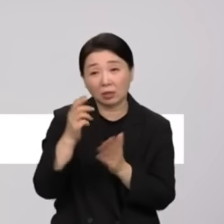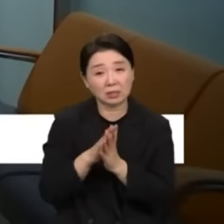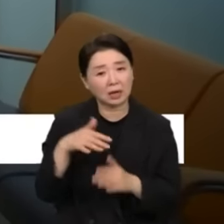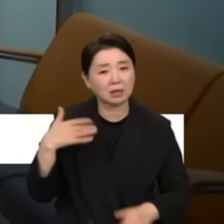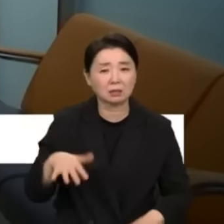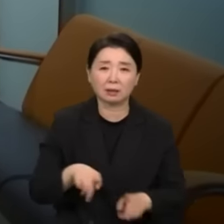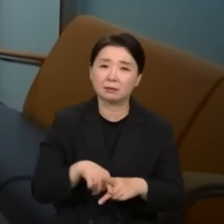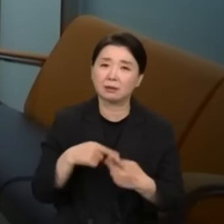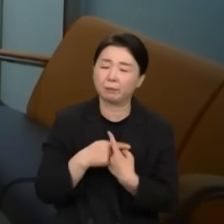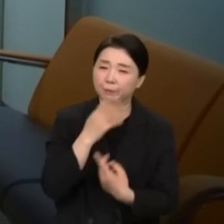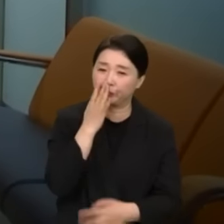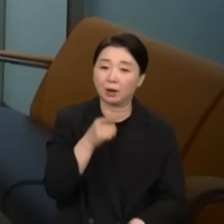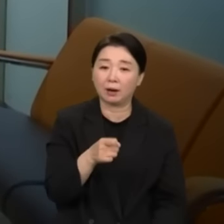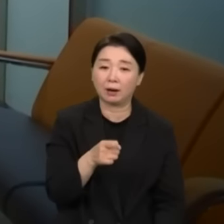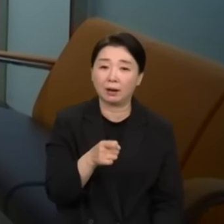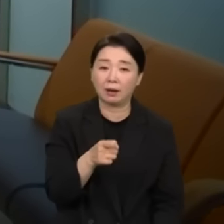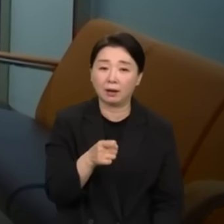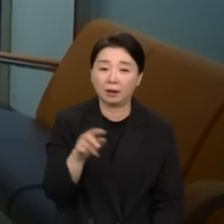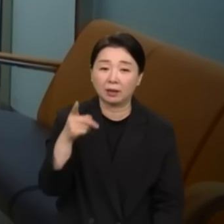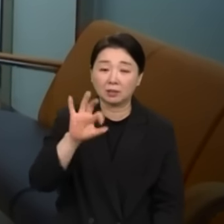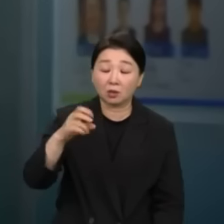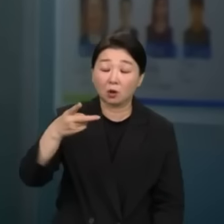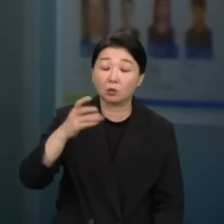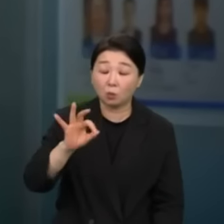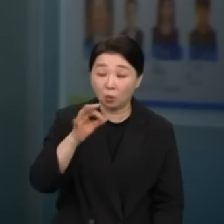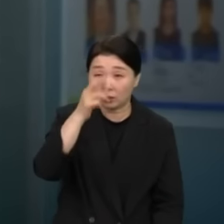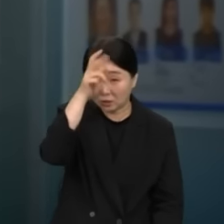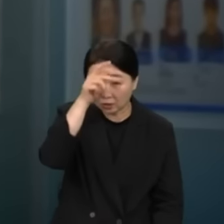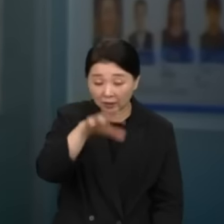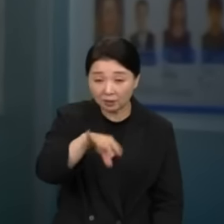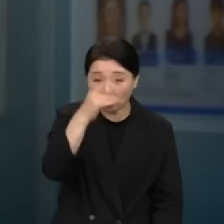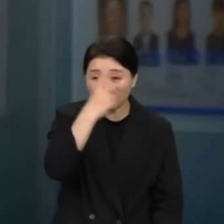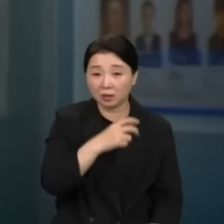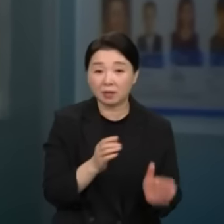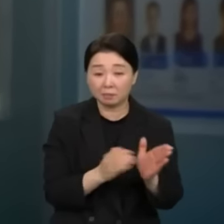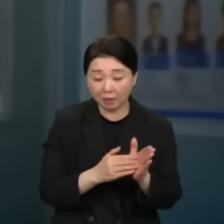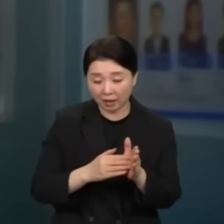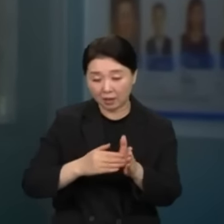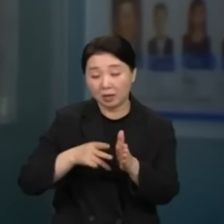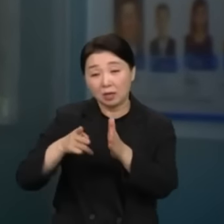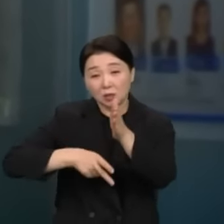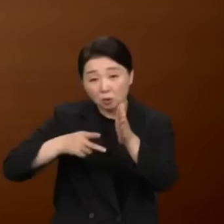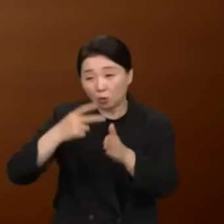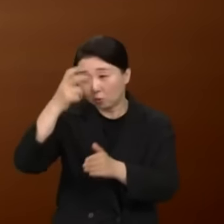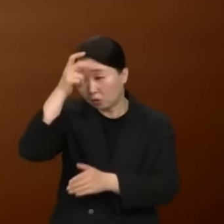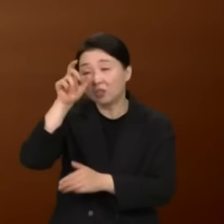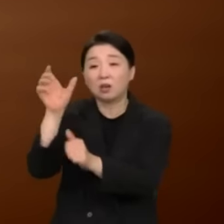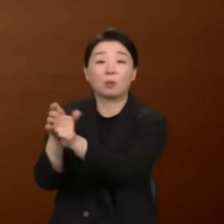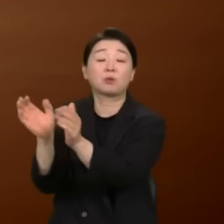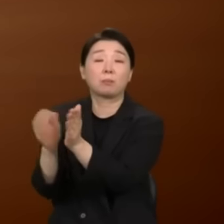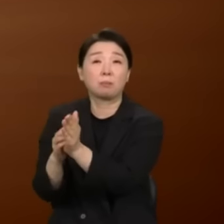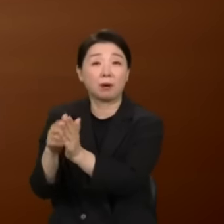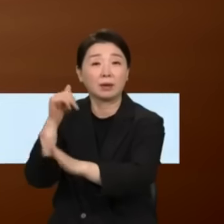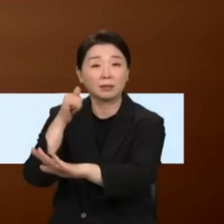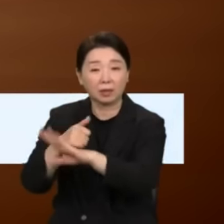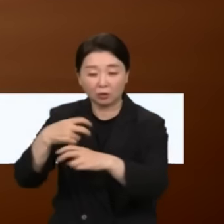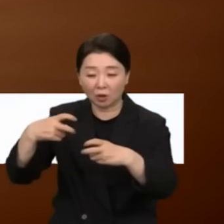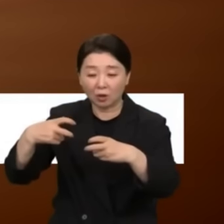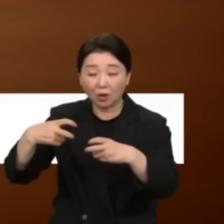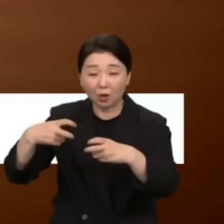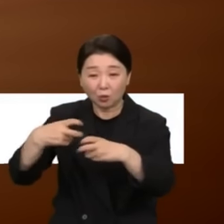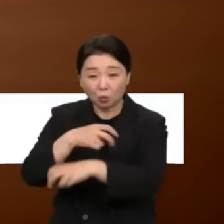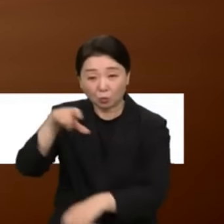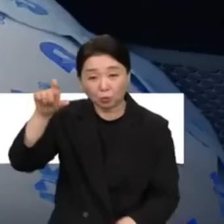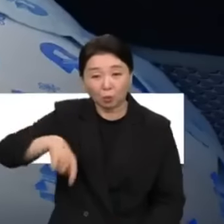됩니다. 결국 성동경찰서가 초동수사를 한 뒤 철도경찰로 넘겼고 철도경찰은 뒤늦게 교통카드 이용